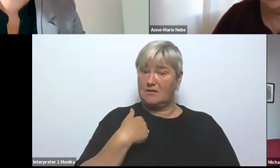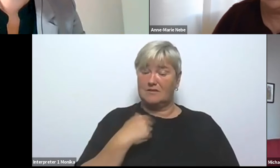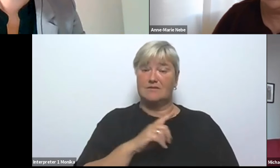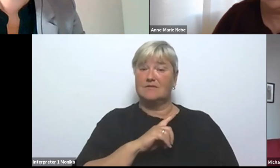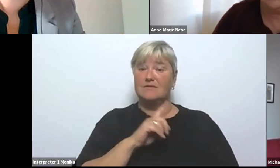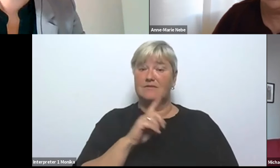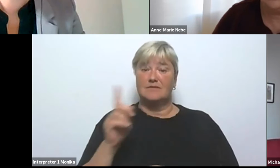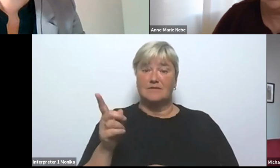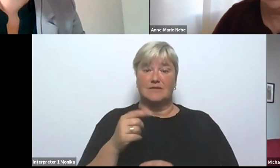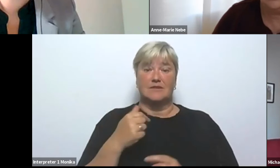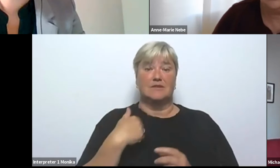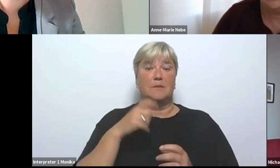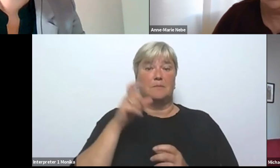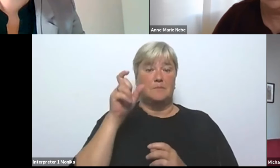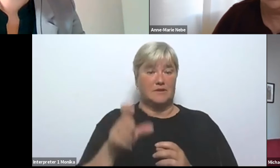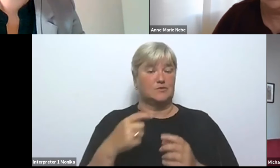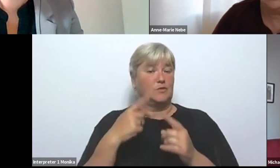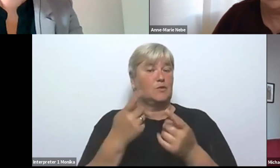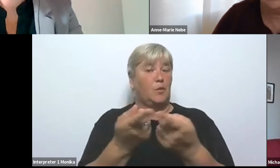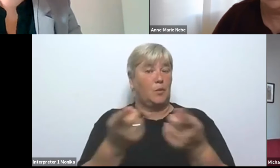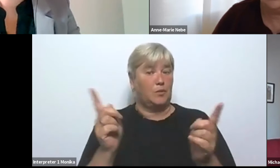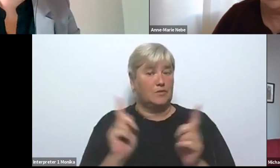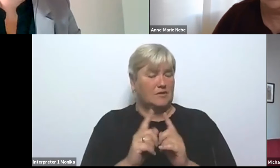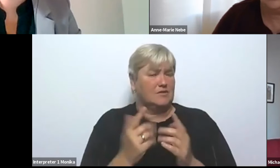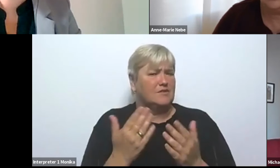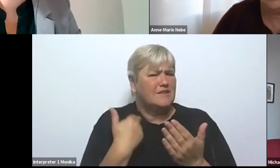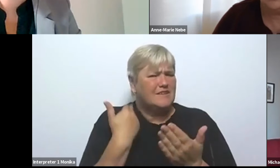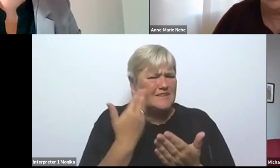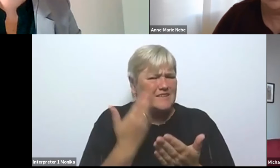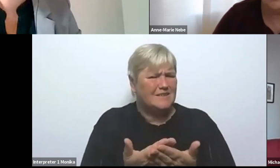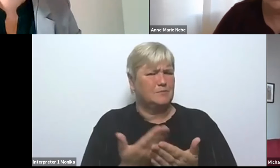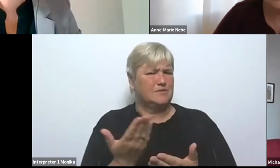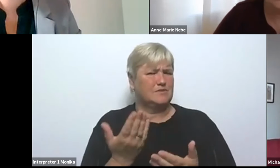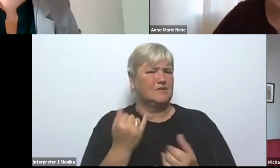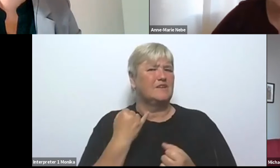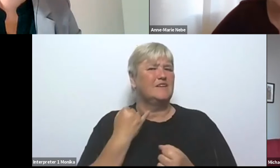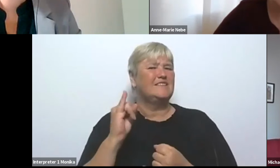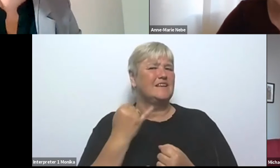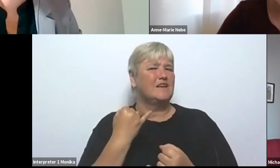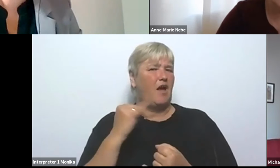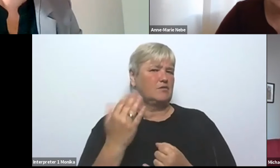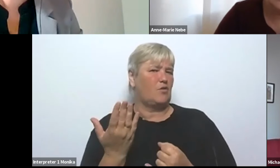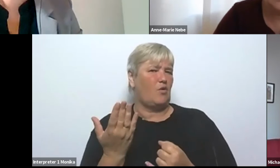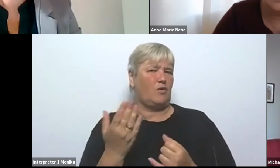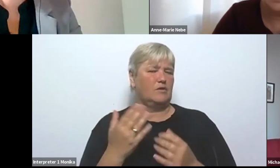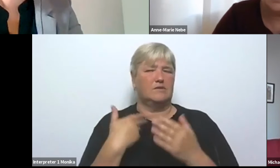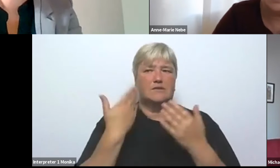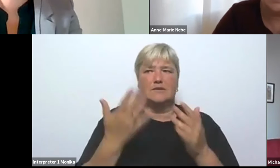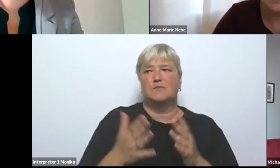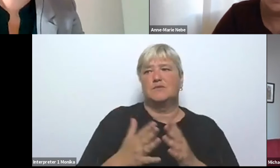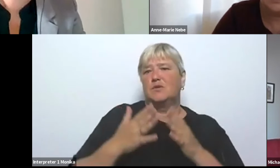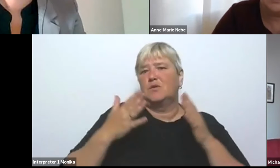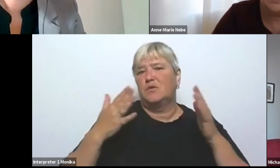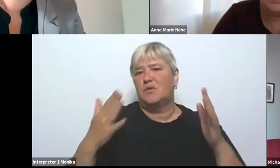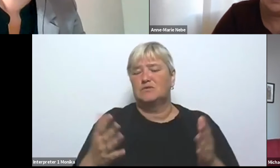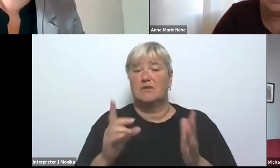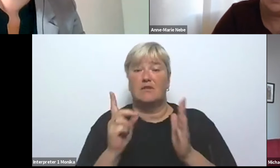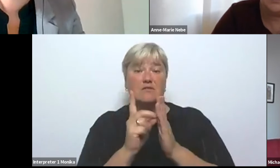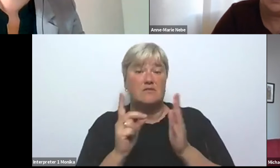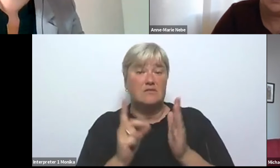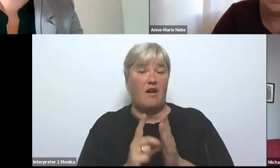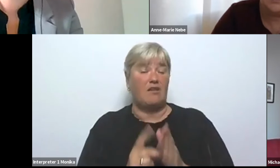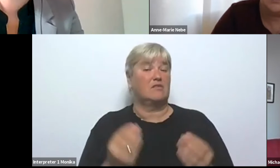frage offen in unser Panel hinein, gibt es Indikatoren, gibt es Größen, gibt es Daten und